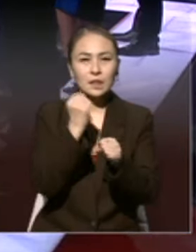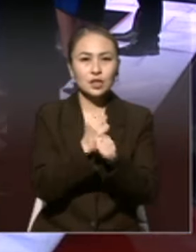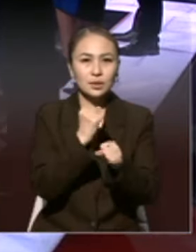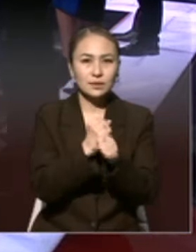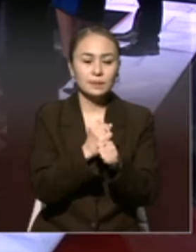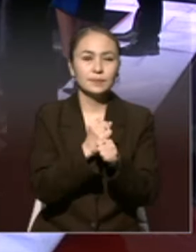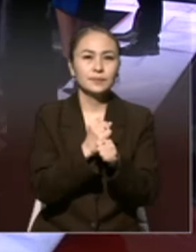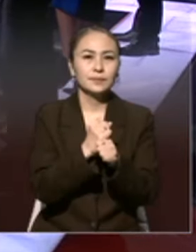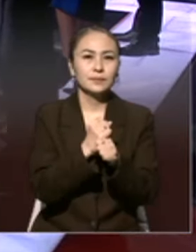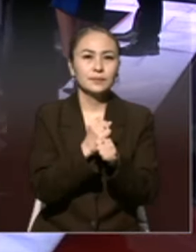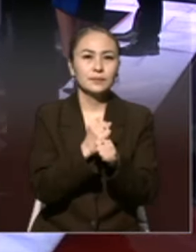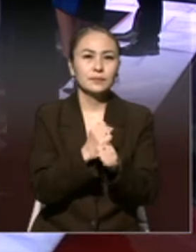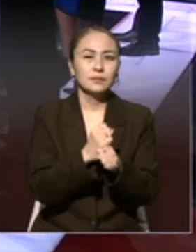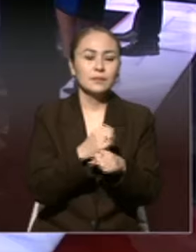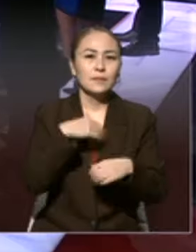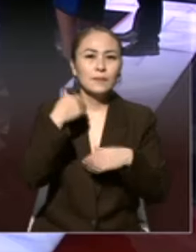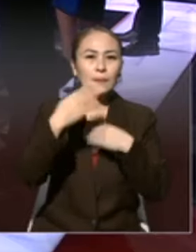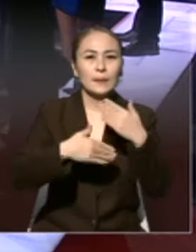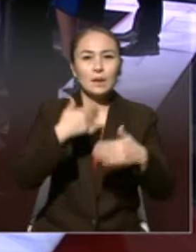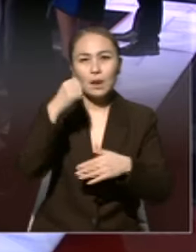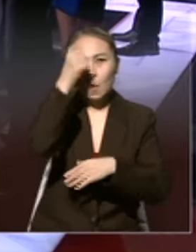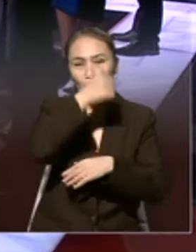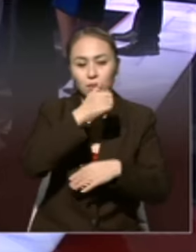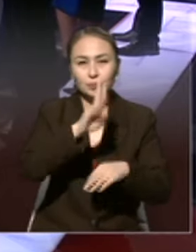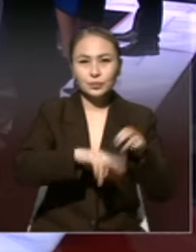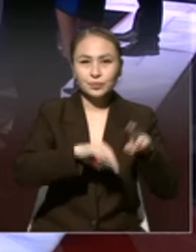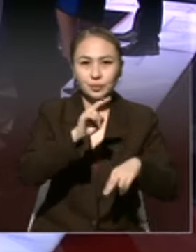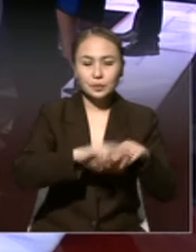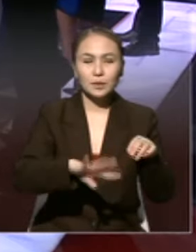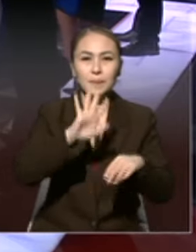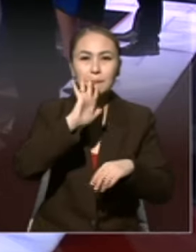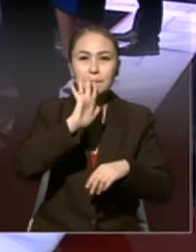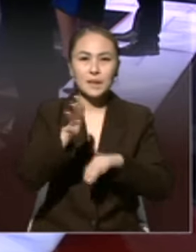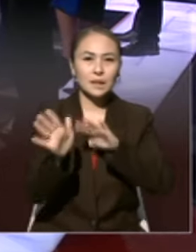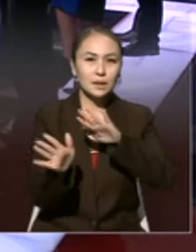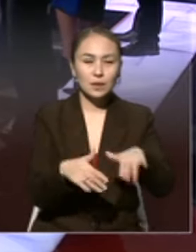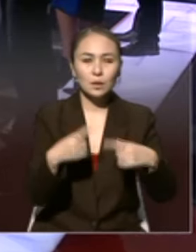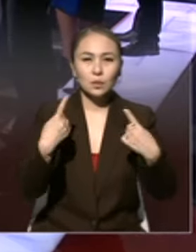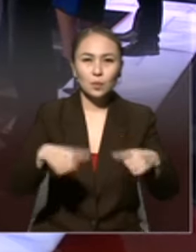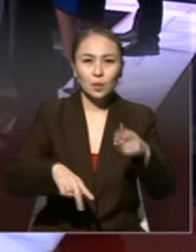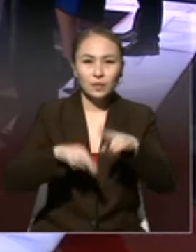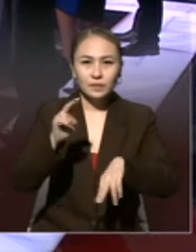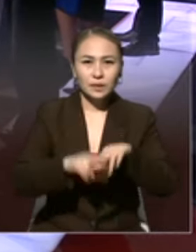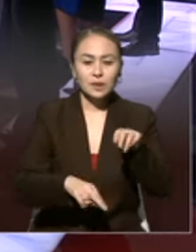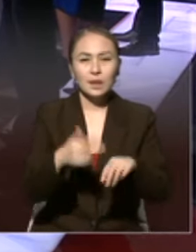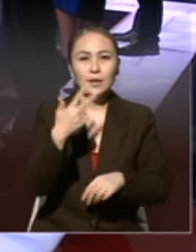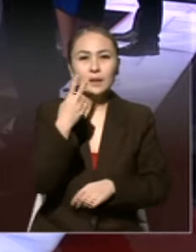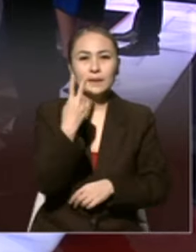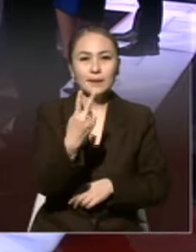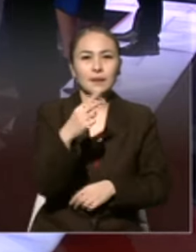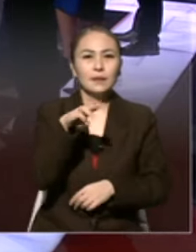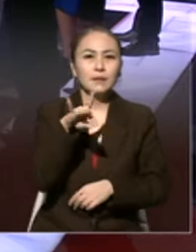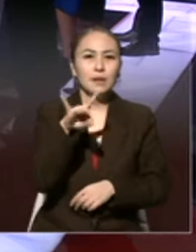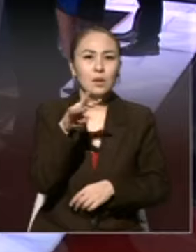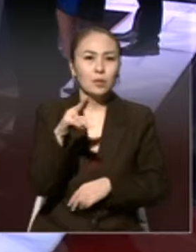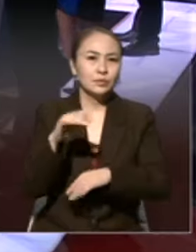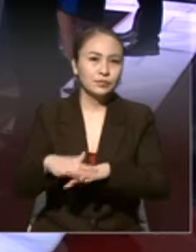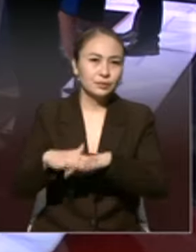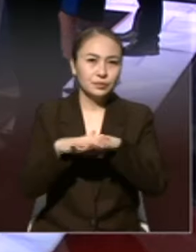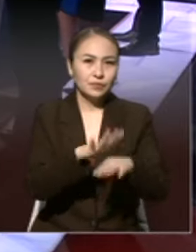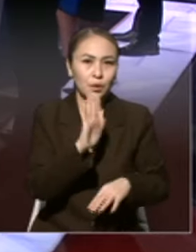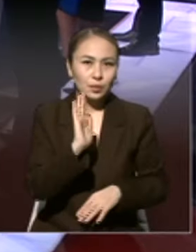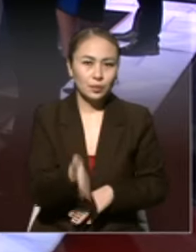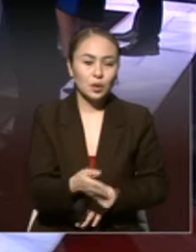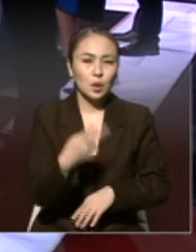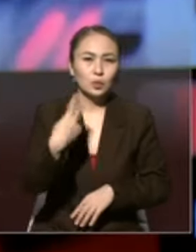біз мысалға енді жылы мынаны саламыз, 5 жылдан кейін мынаны саламыз, осы мынау қазір 2 триллион ақша бөлеміз, 20 біз